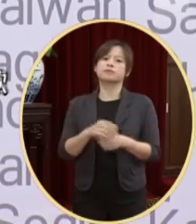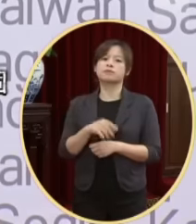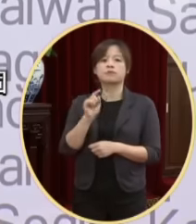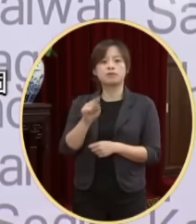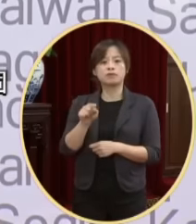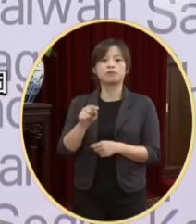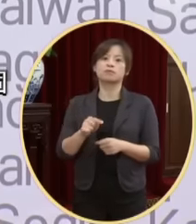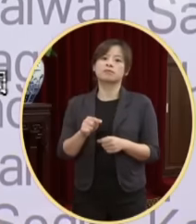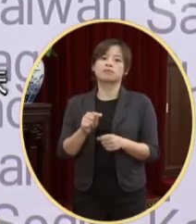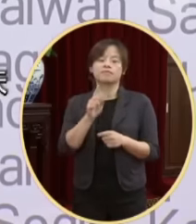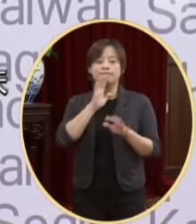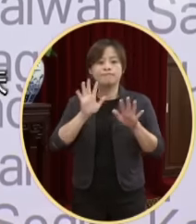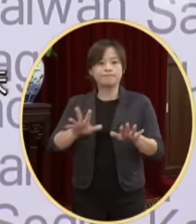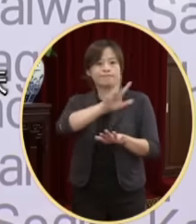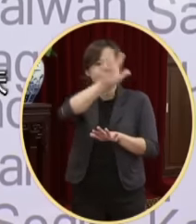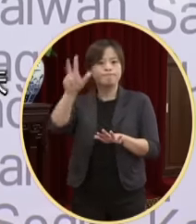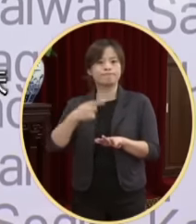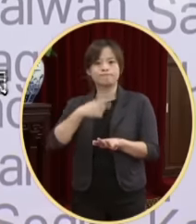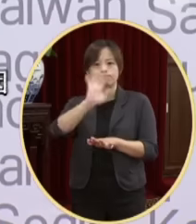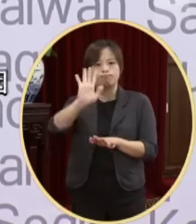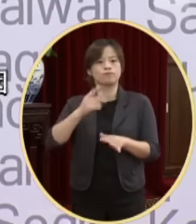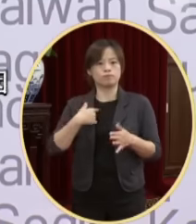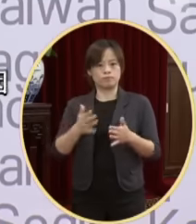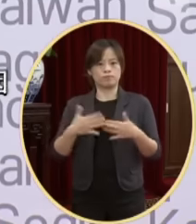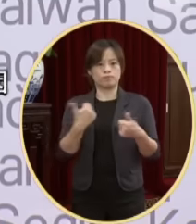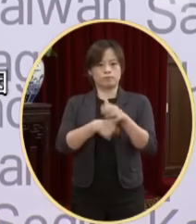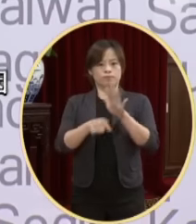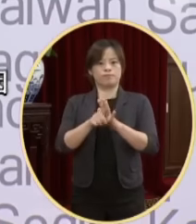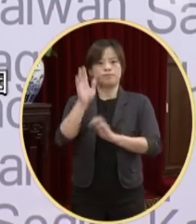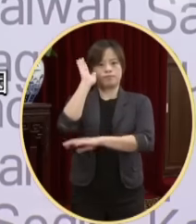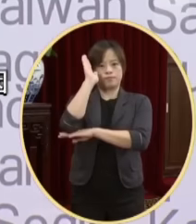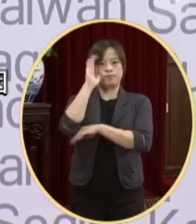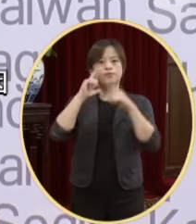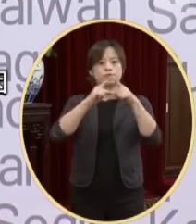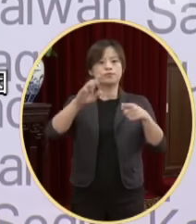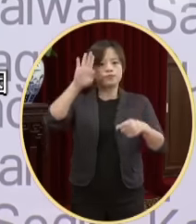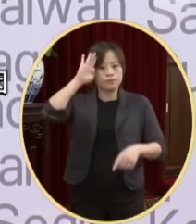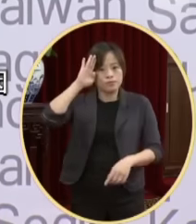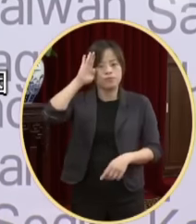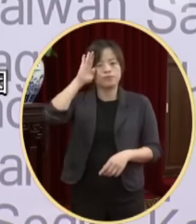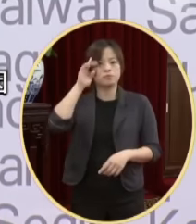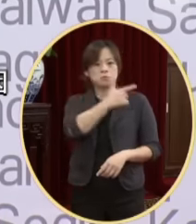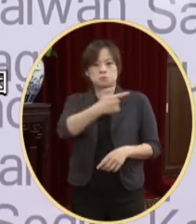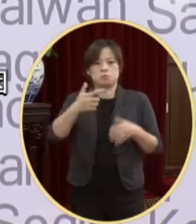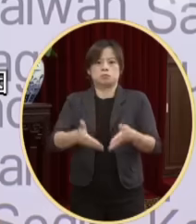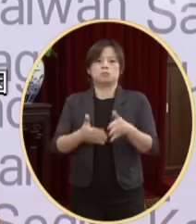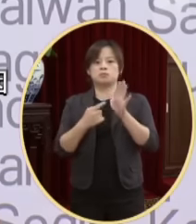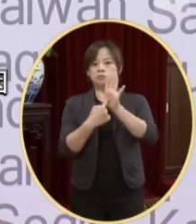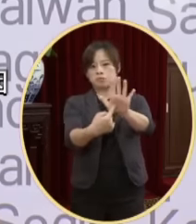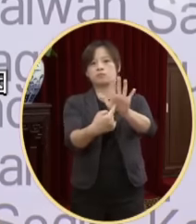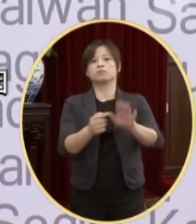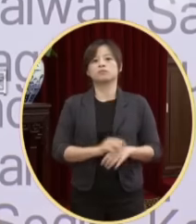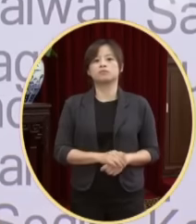个就是今天我需要代表政府道歉的最重要的原